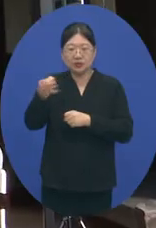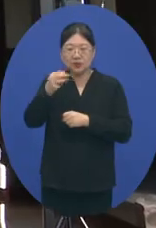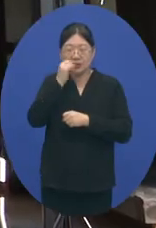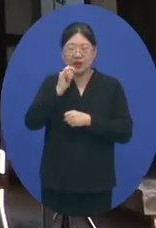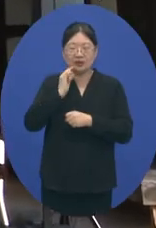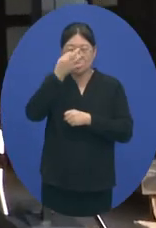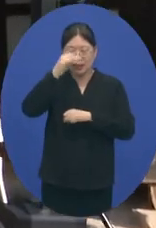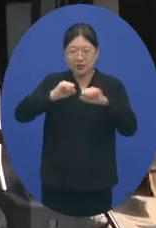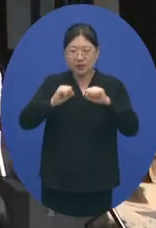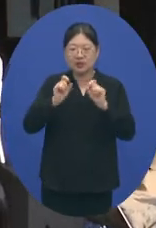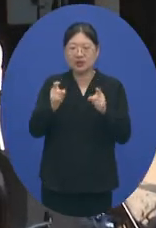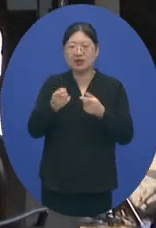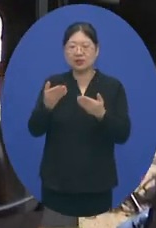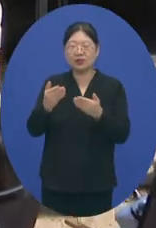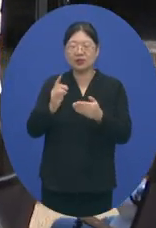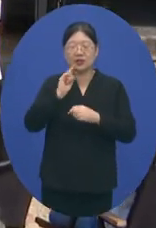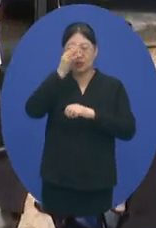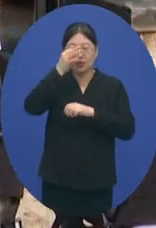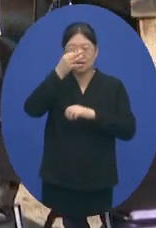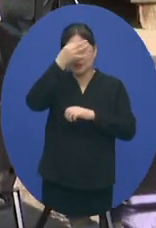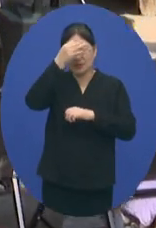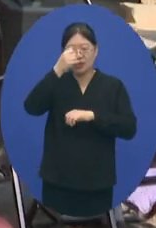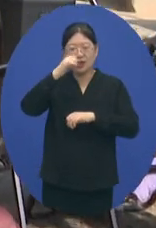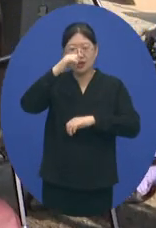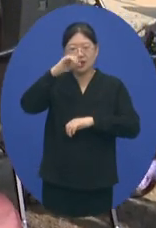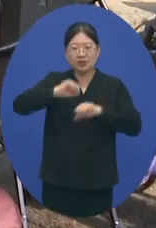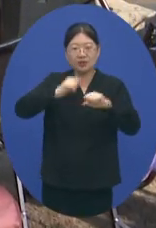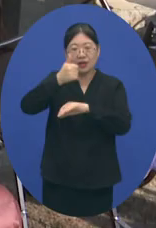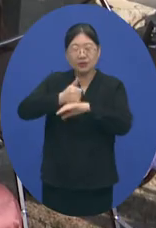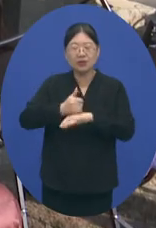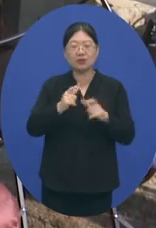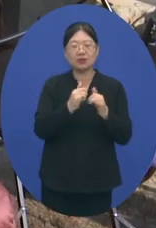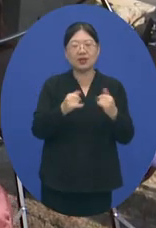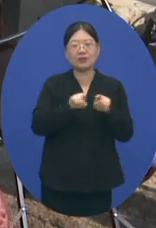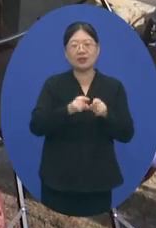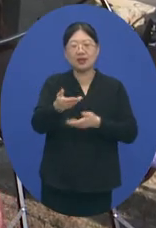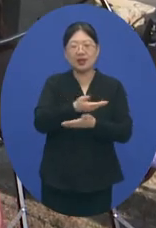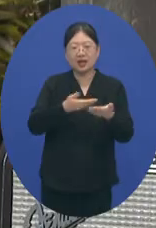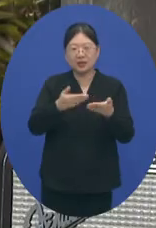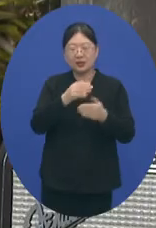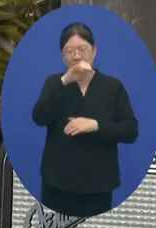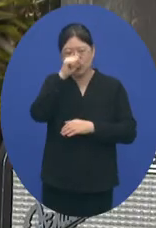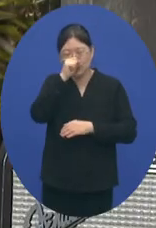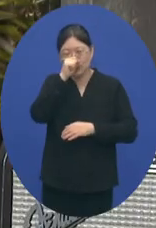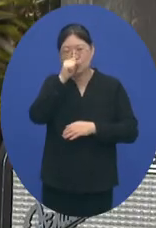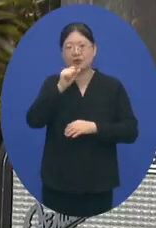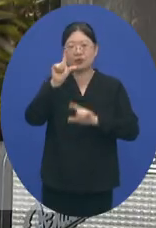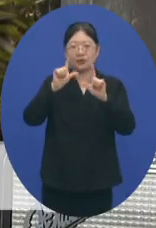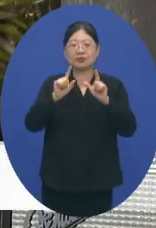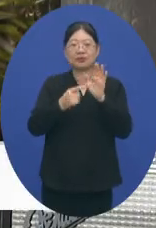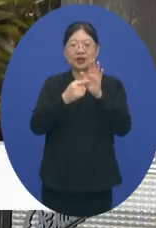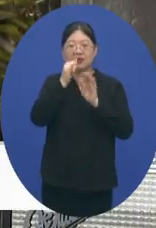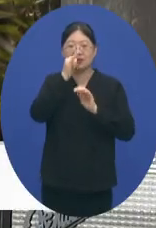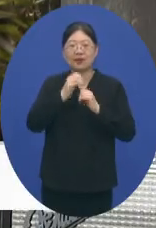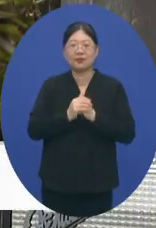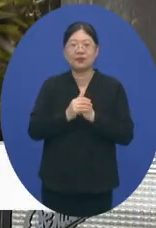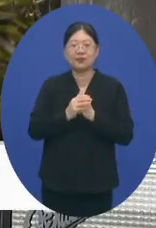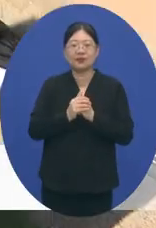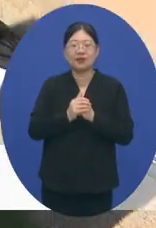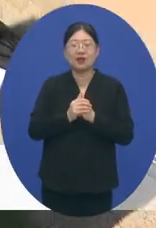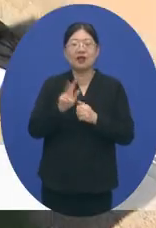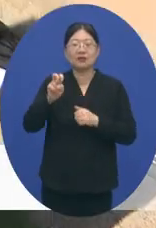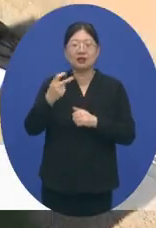얻고 예술활동의 결과물은 도민들과 함께 나누는 선순환 구조가 만들어지는 셈입니다. 올해는 도내 27개